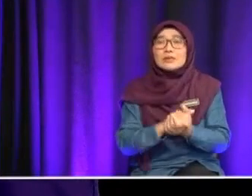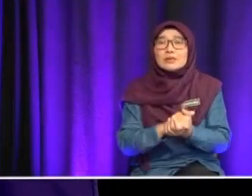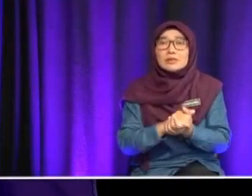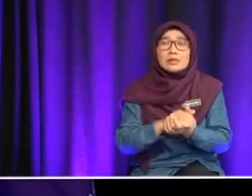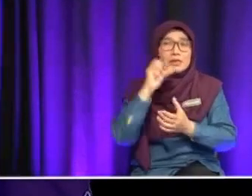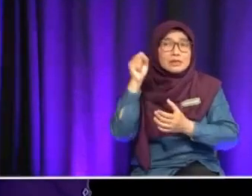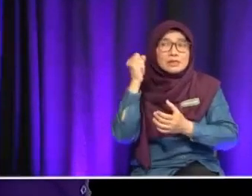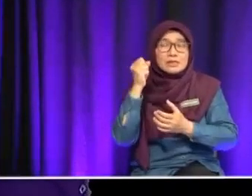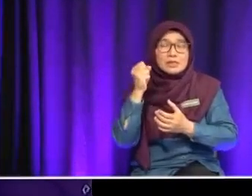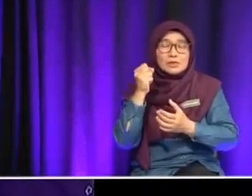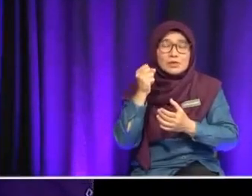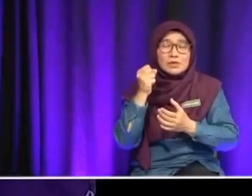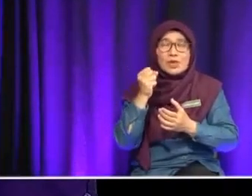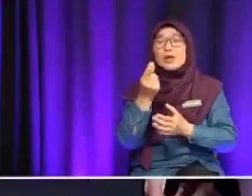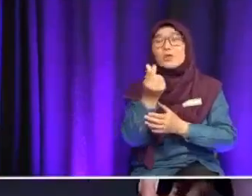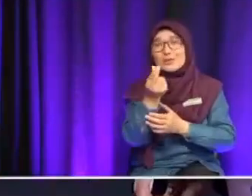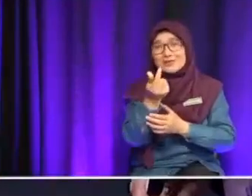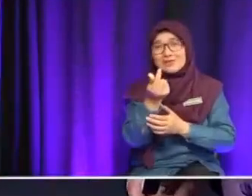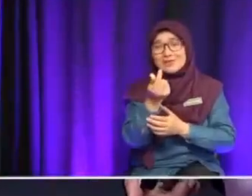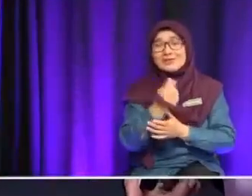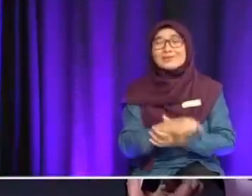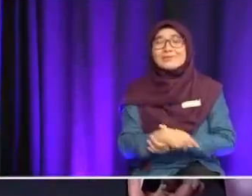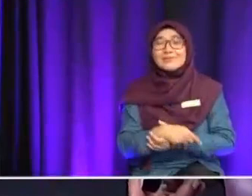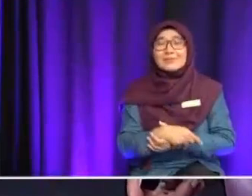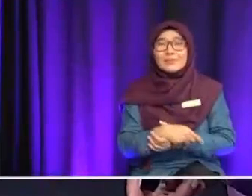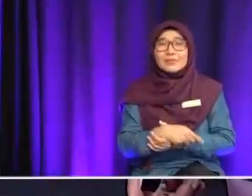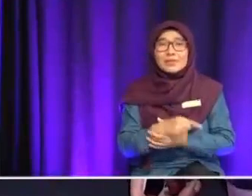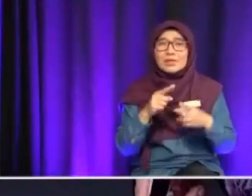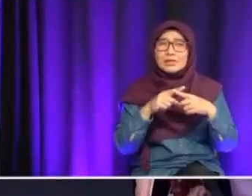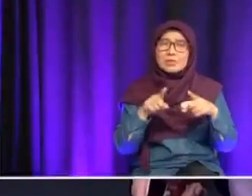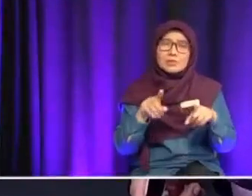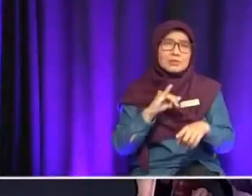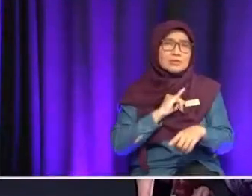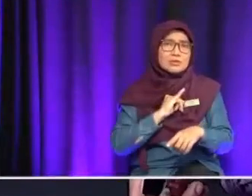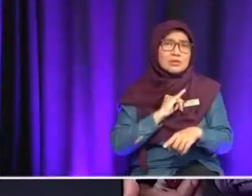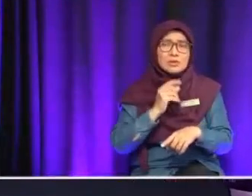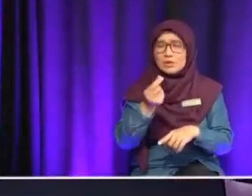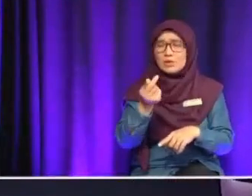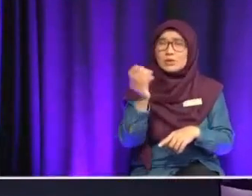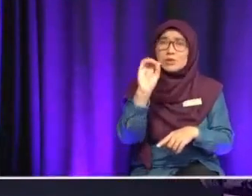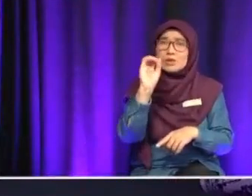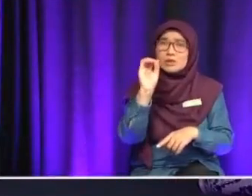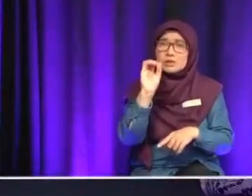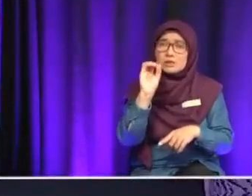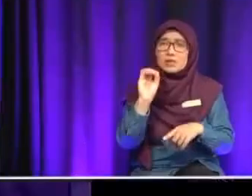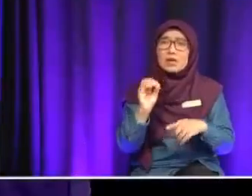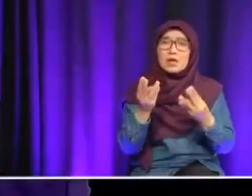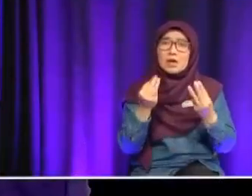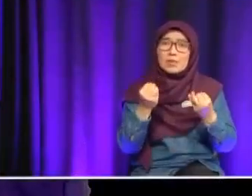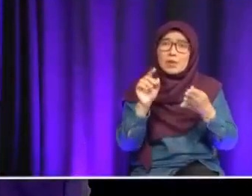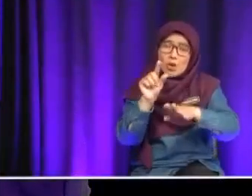dia, selalunya orang bayar wang tunai lah sekarang ni. Kalau akak tak ada wang tunai, akak guna kad, boleh